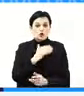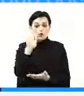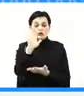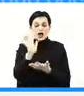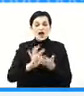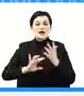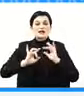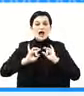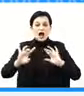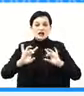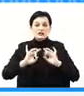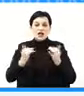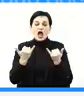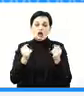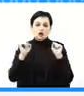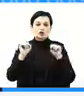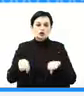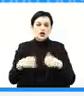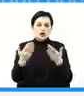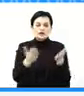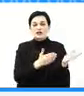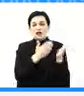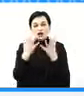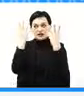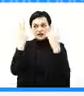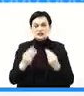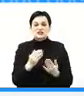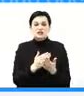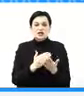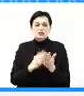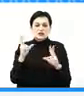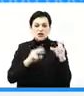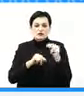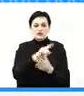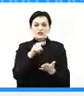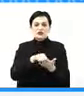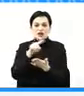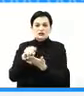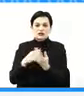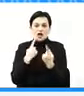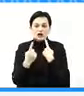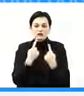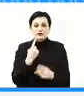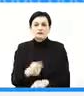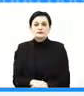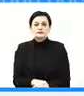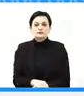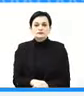განცხადებების სახით მეტყვა. ახლა შეგვიძლია გადავიდეთ ღირსესრიგით გათვალისწინებულ საკითხების განხილვაზე.